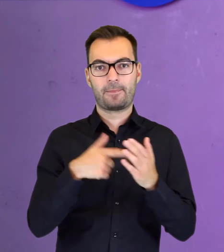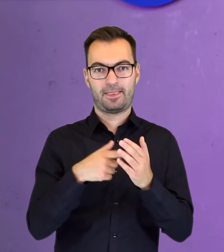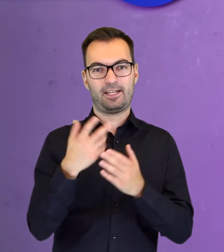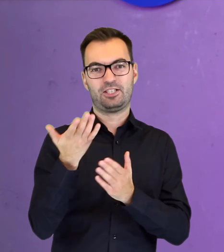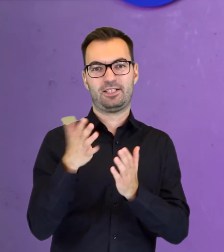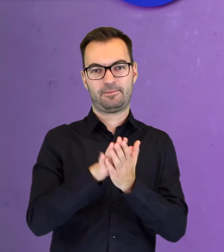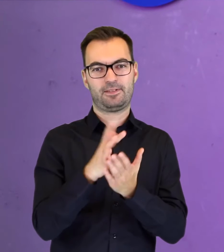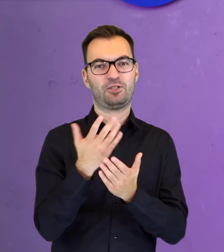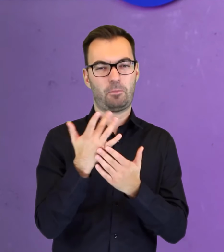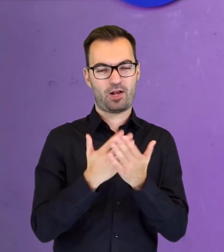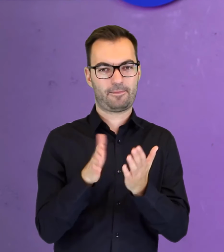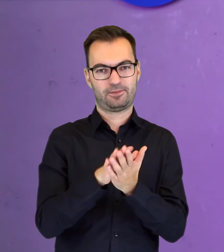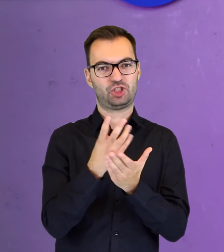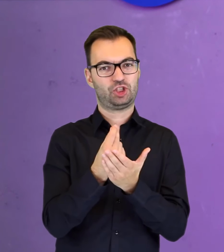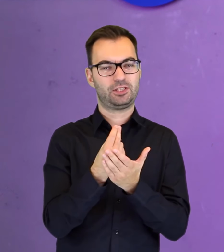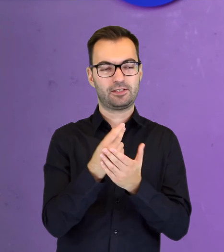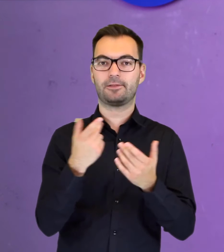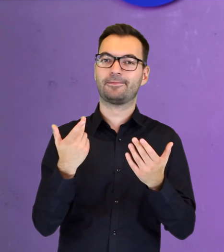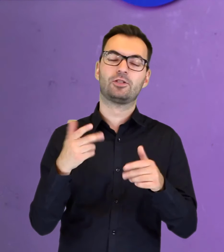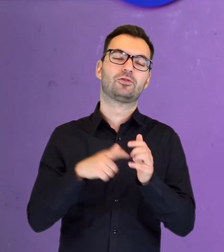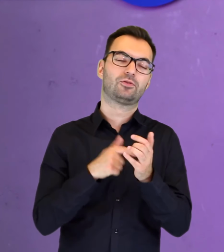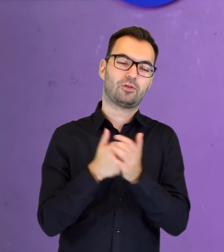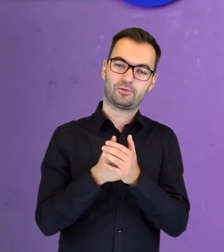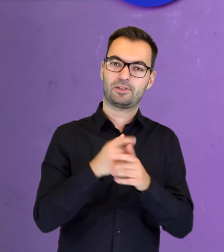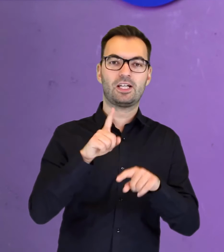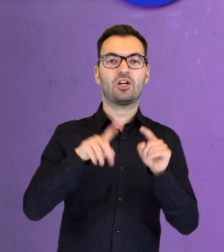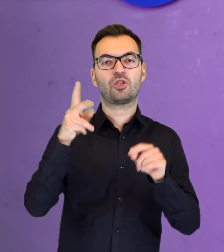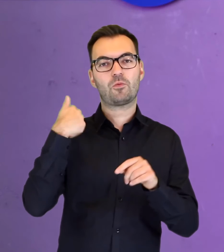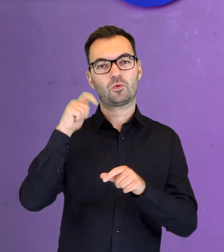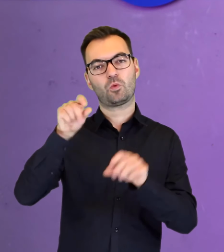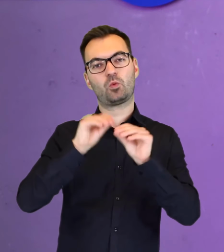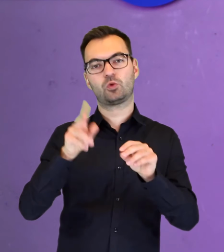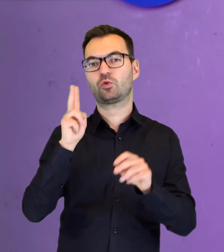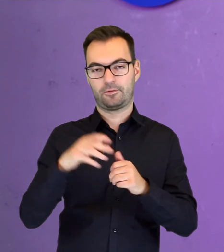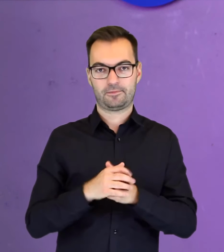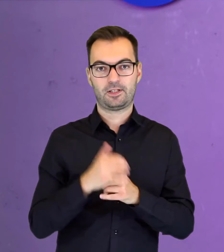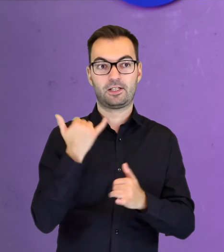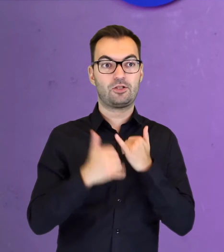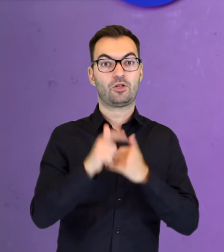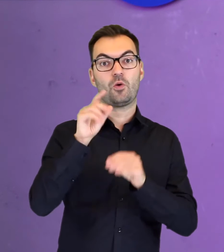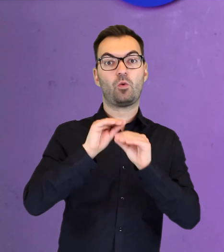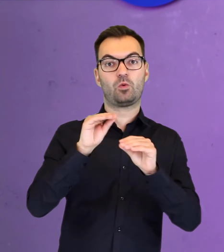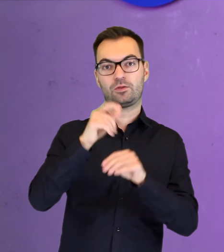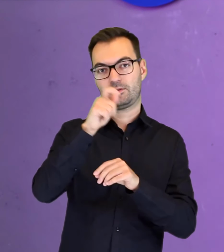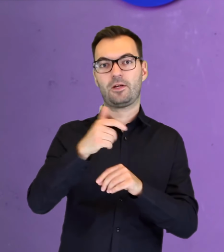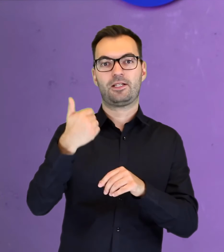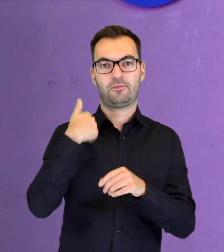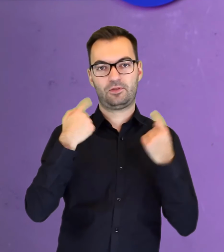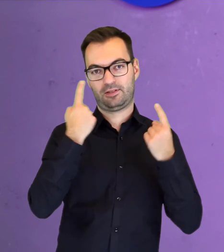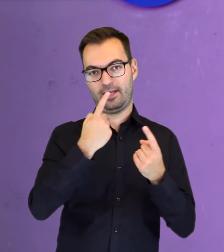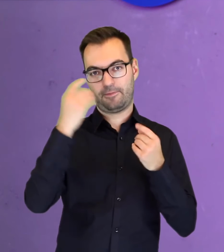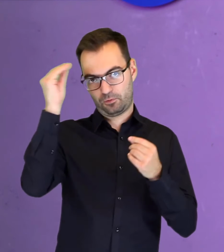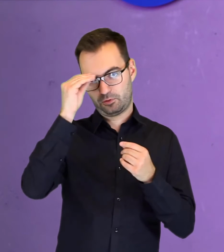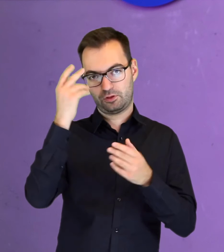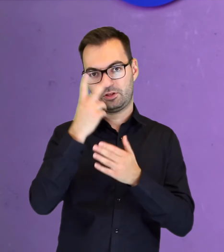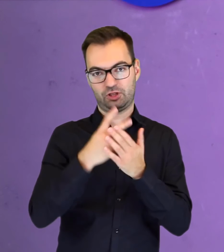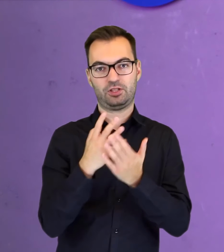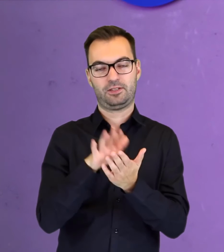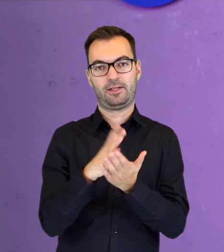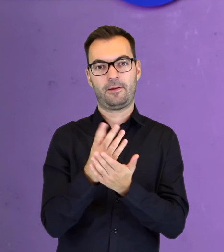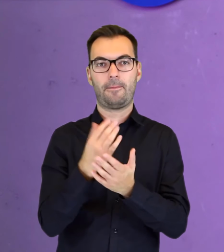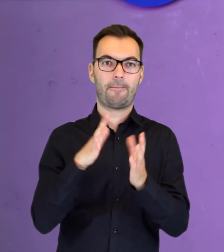szybciej móc skorzystać z danej danej strony i w kontekście czytników ekranu znów zależy kto Kto cię